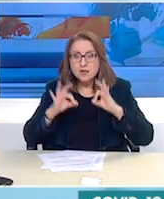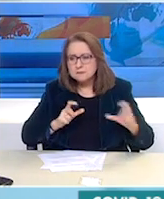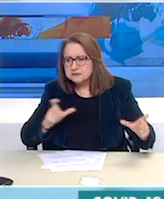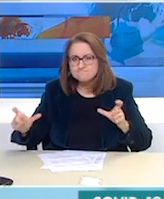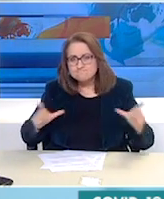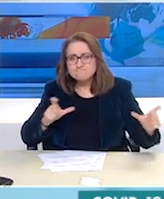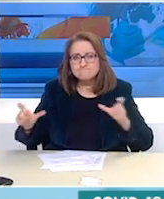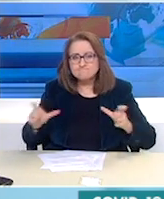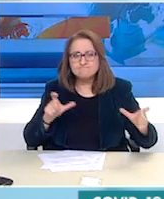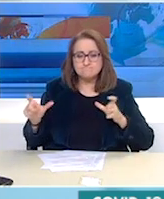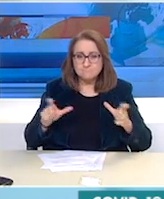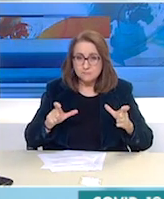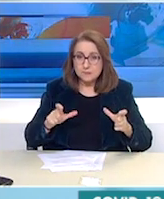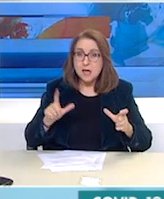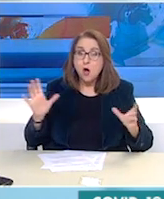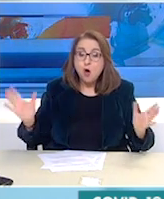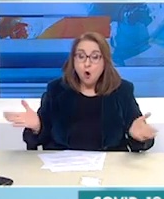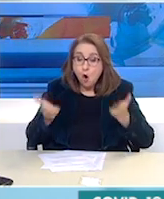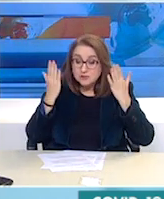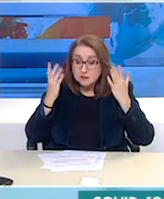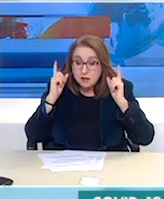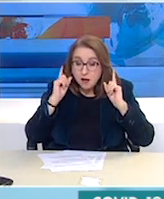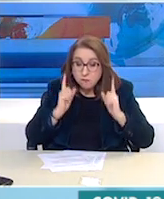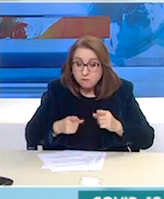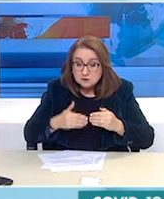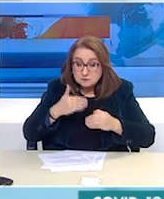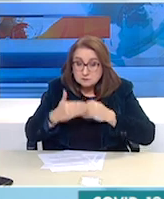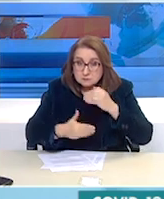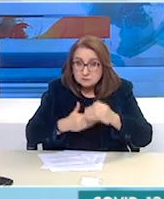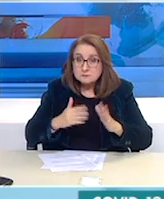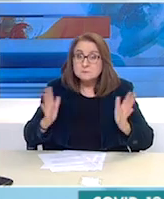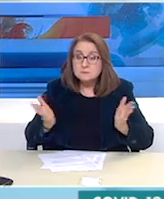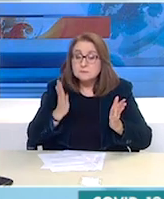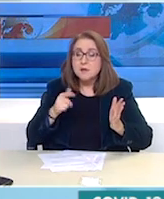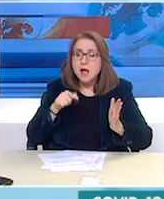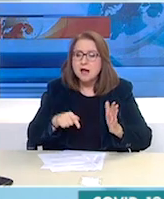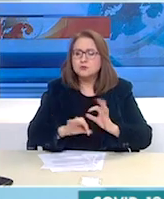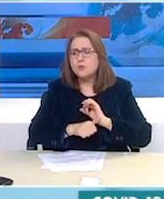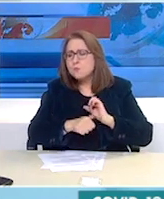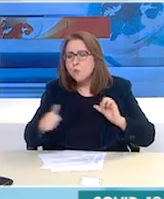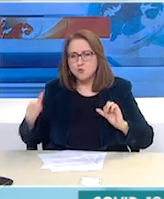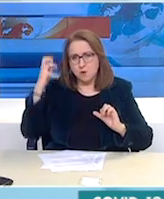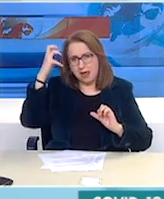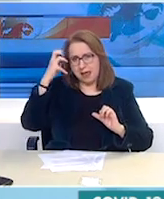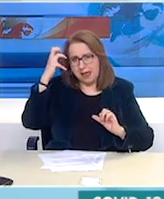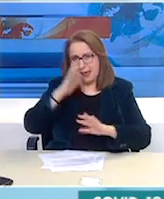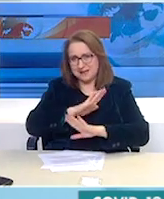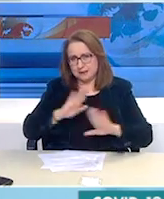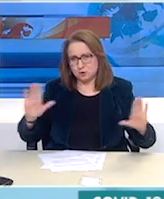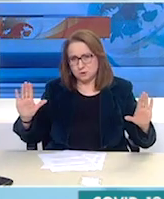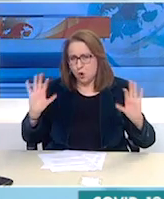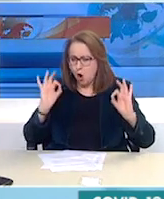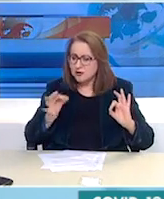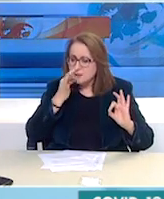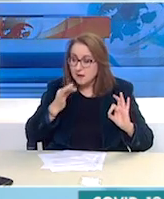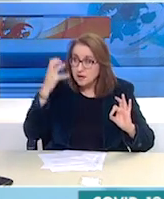σίγουρο είναι ότι όποια απόφαση και αν πάρουμε και όποιες αποφάσεις αν πάρουμε θα είναι βασισμένες σε καθαρά επιστημονικά και επιχειρησιακά κριτήρια